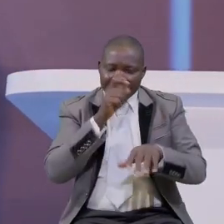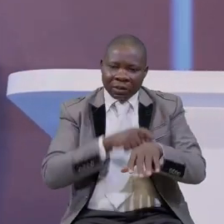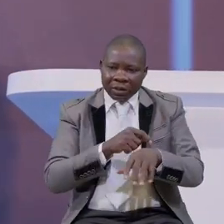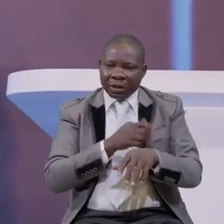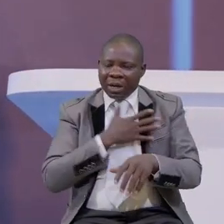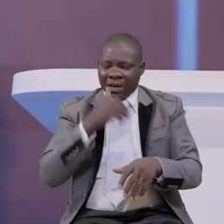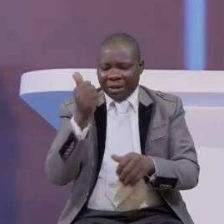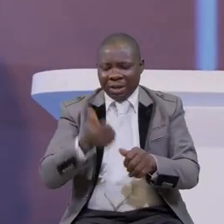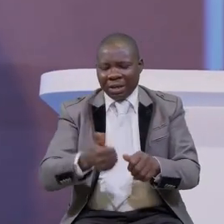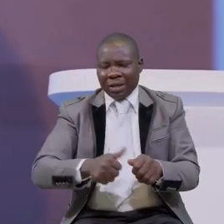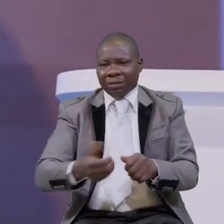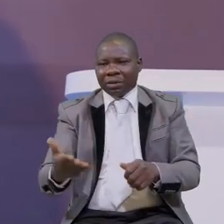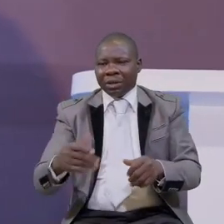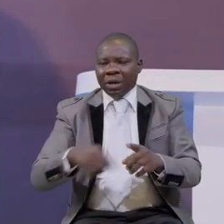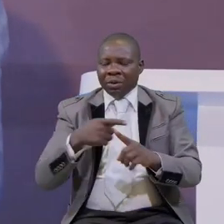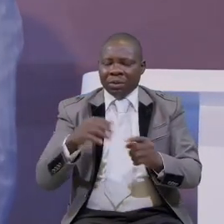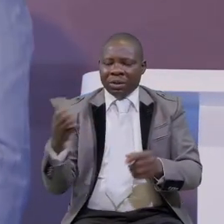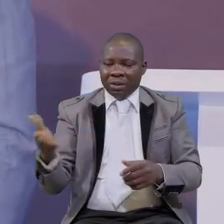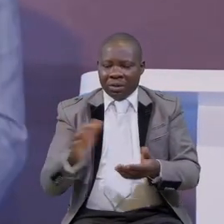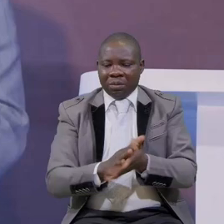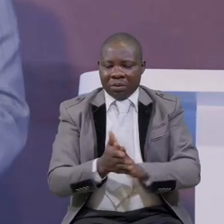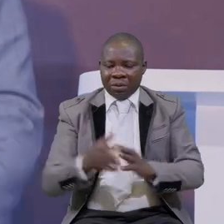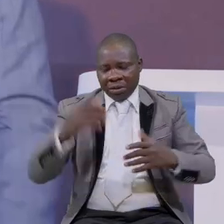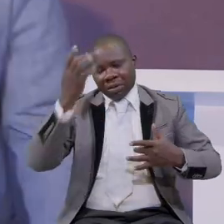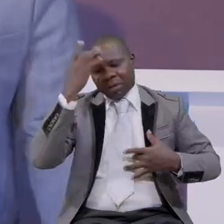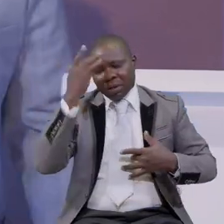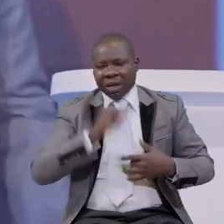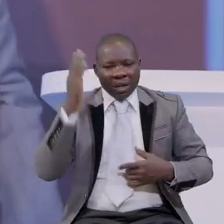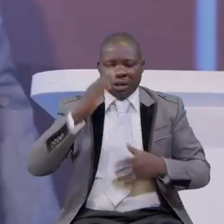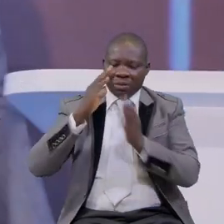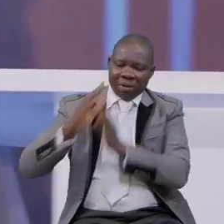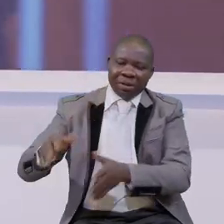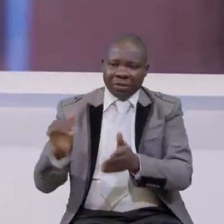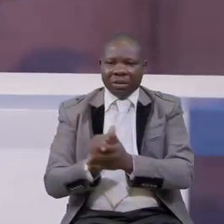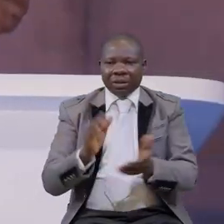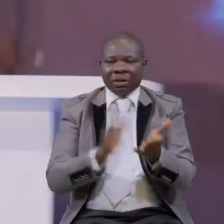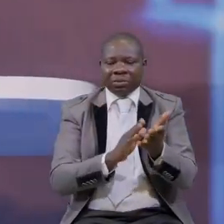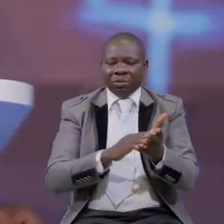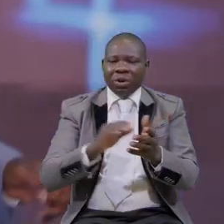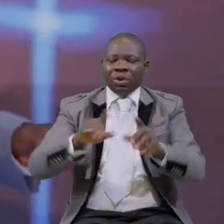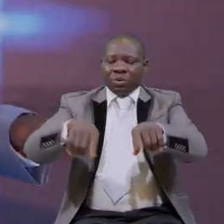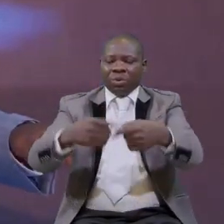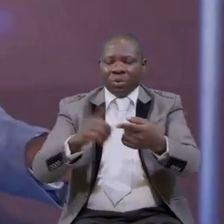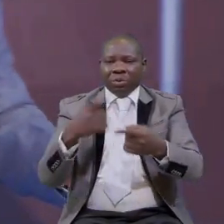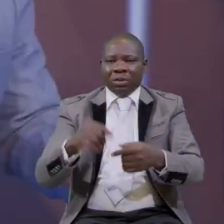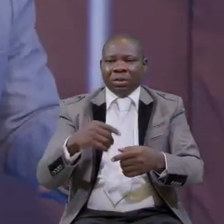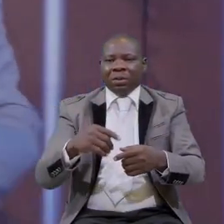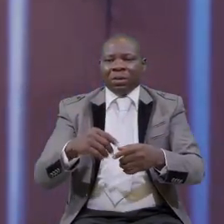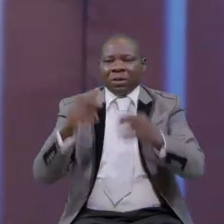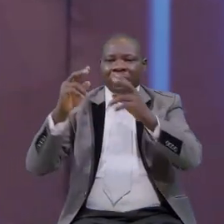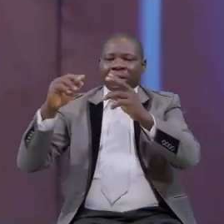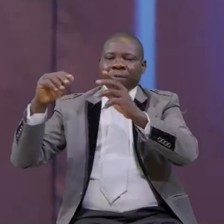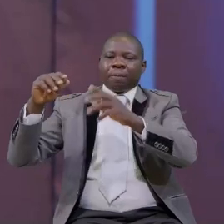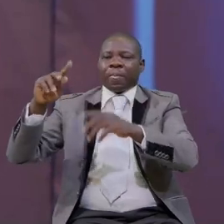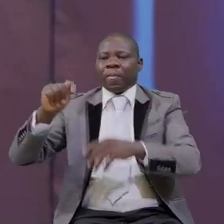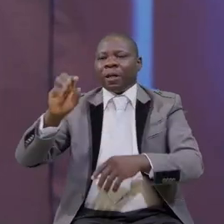tombaient malades, je quittais l'établissement et j'allais en ville. Il y avait